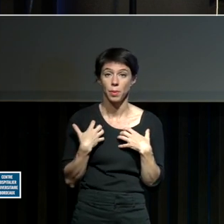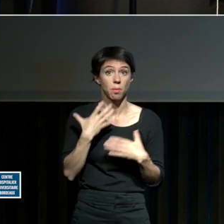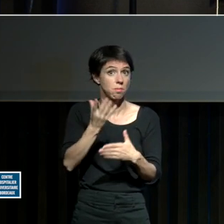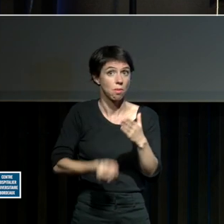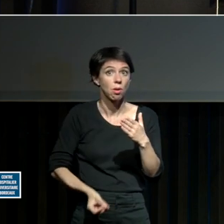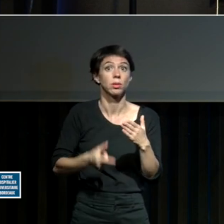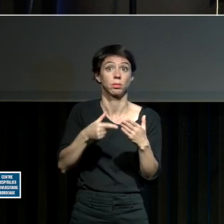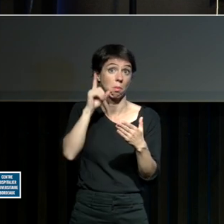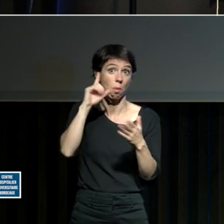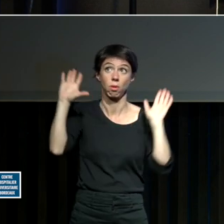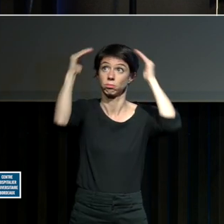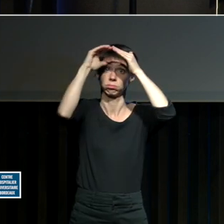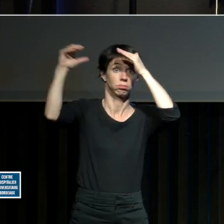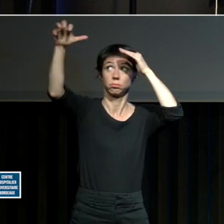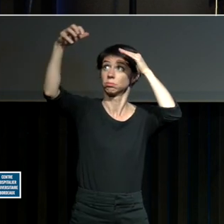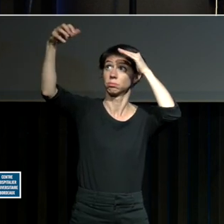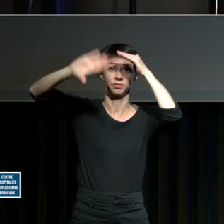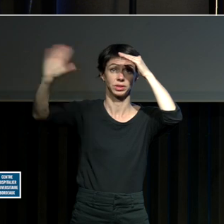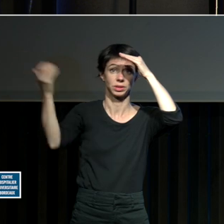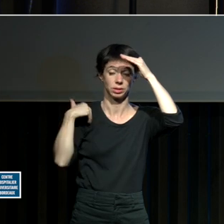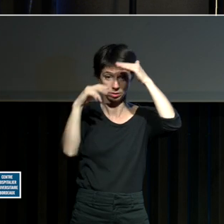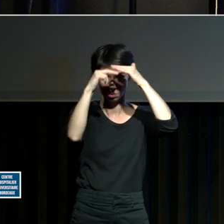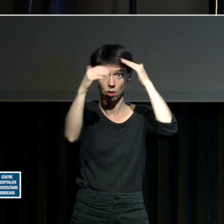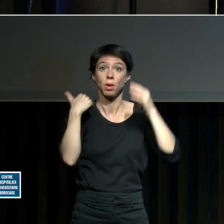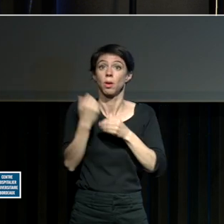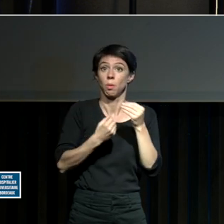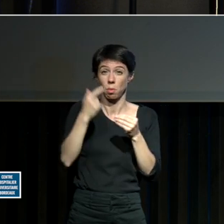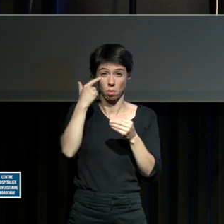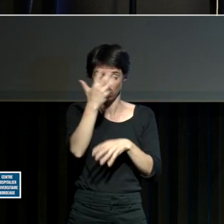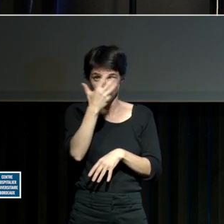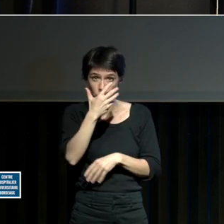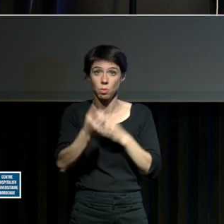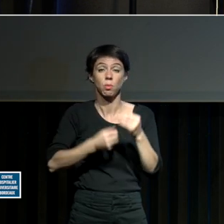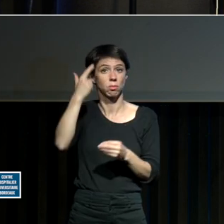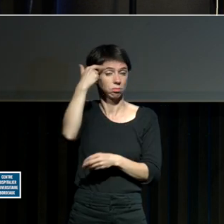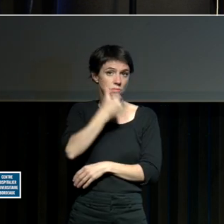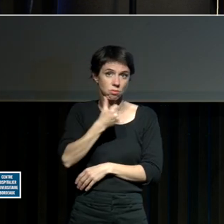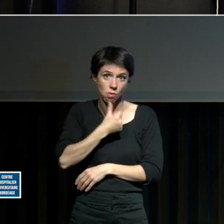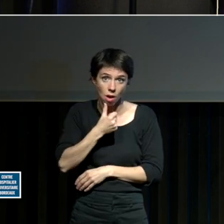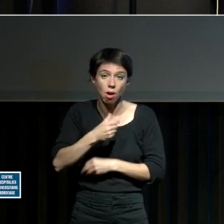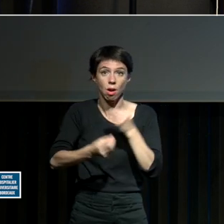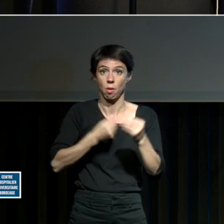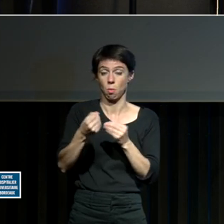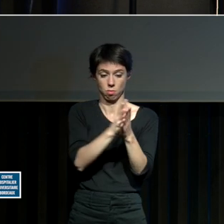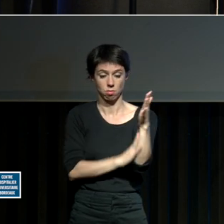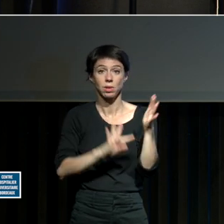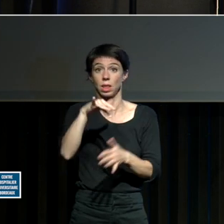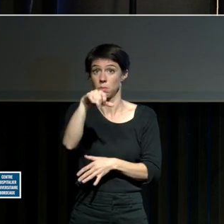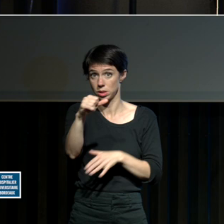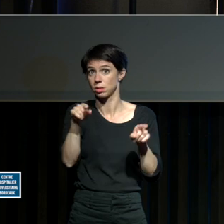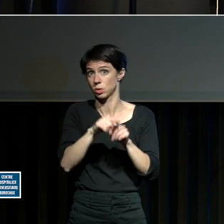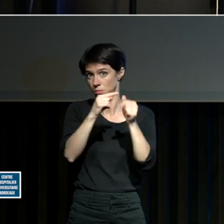et enfermement, troubles de la vue, céphalée ou par exemple troubles également musculo-squelettiques.